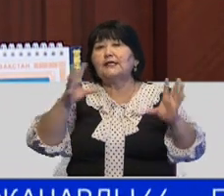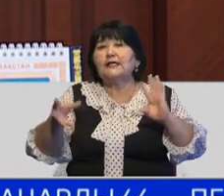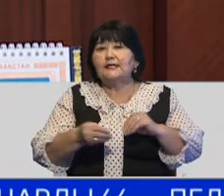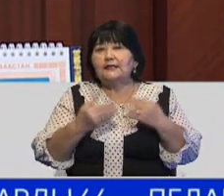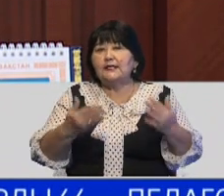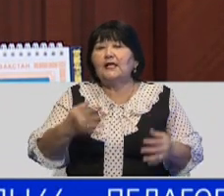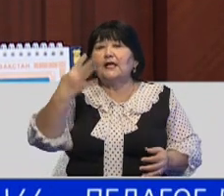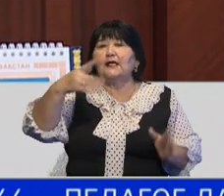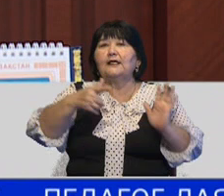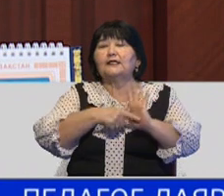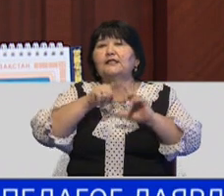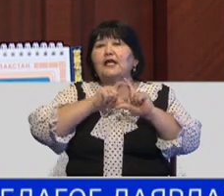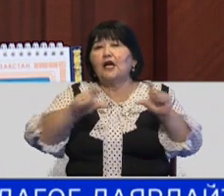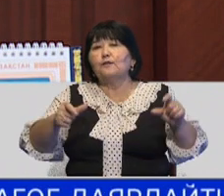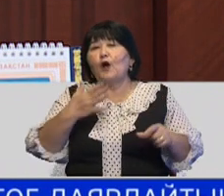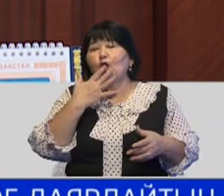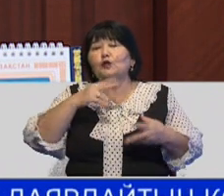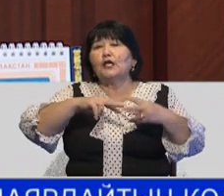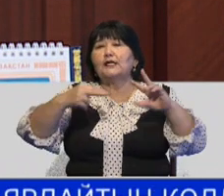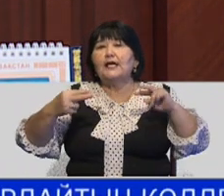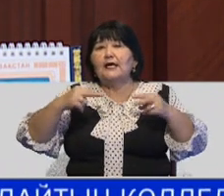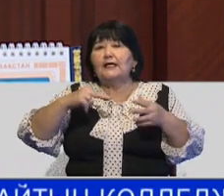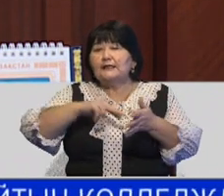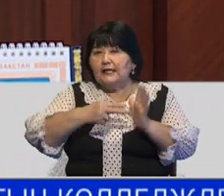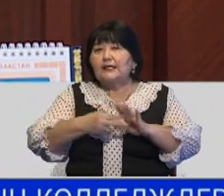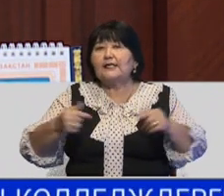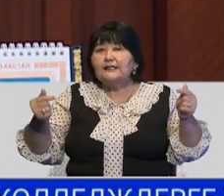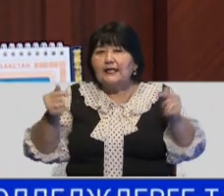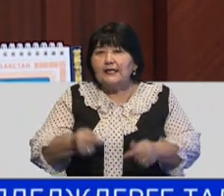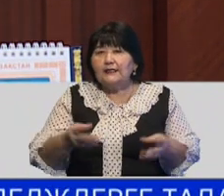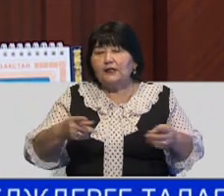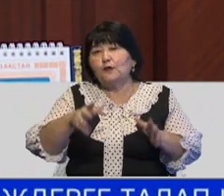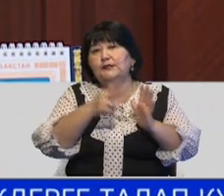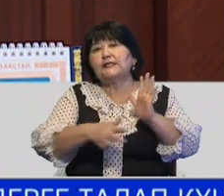нәтижесінде 47 объекті ұлттық стандарттарға сәйкестендірілді. Бұл